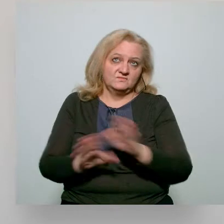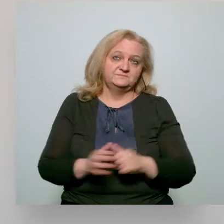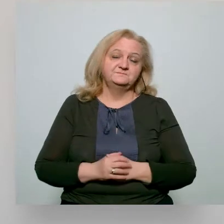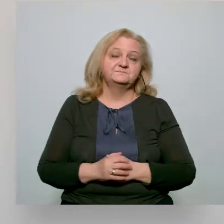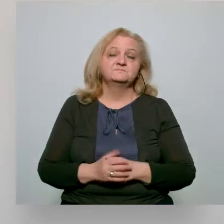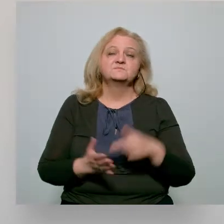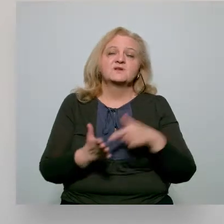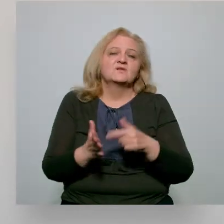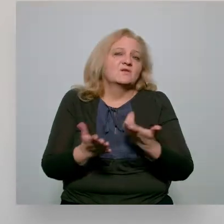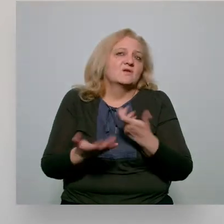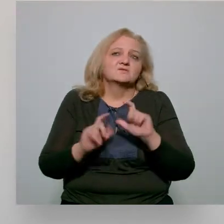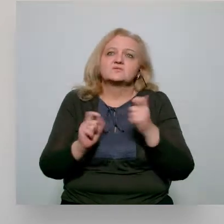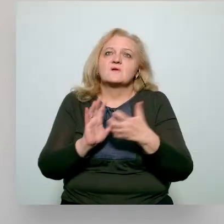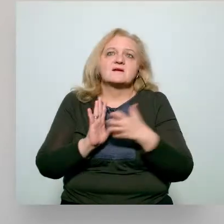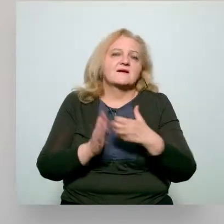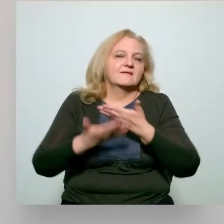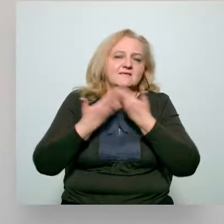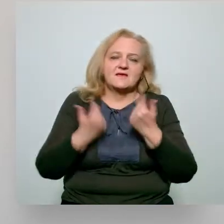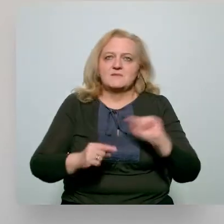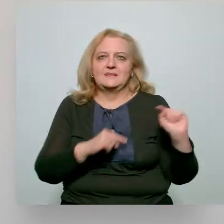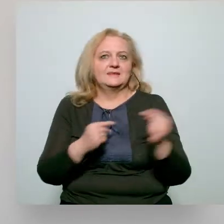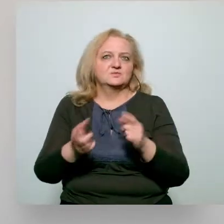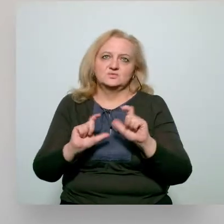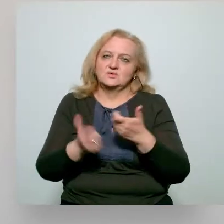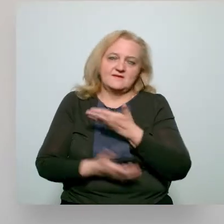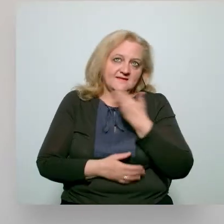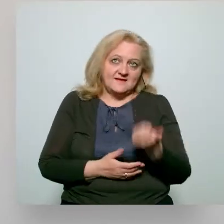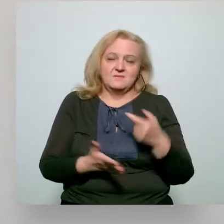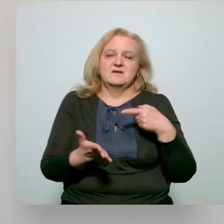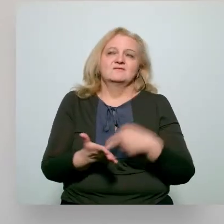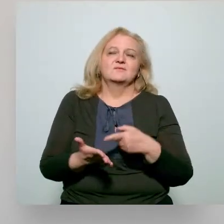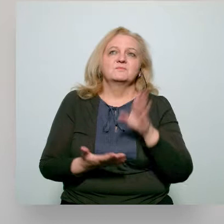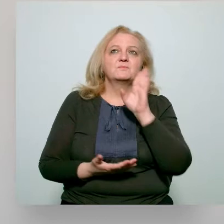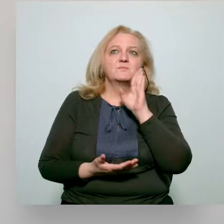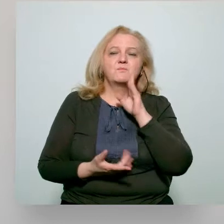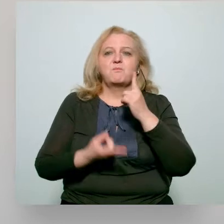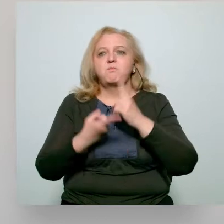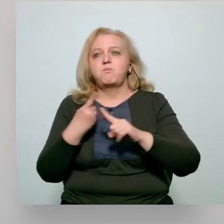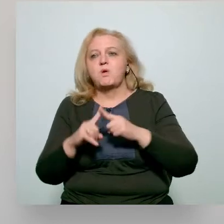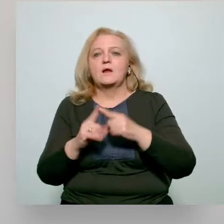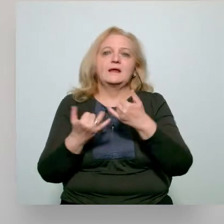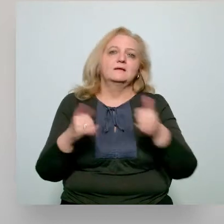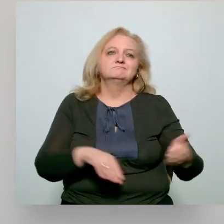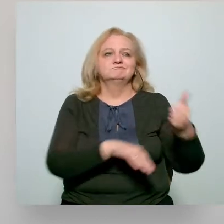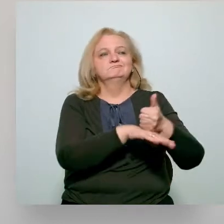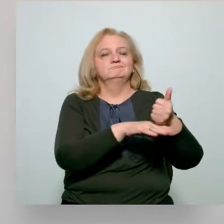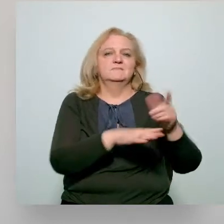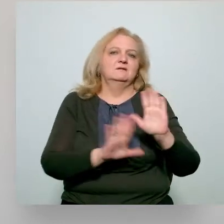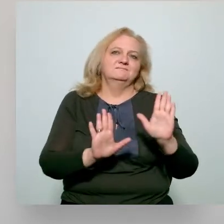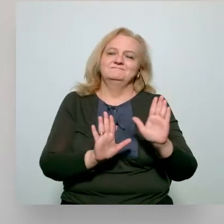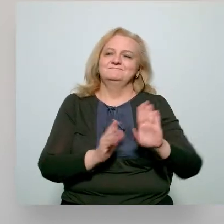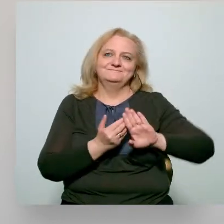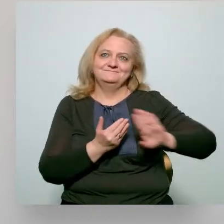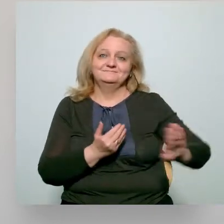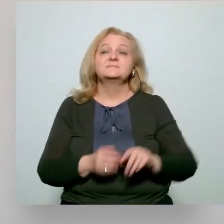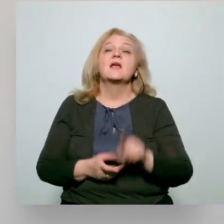Tutaj nie mamy o czym mówić i nie mamy o czym dyskutować, tym bardziej z jakimiś politykami będącymi maniakami. Chciałbym